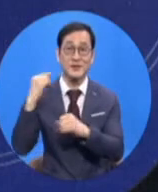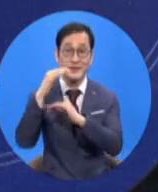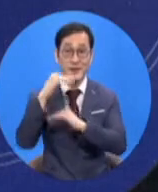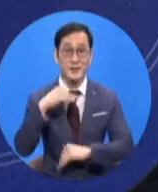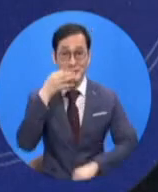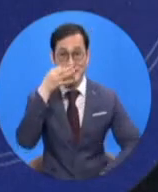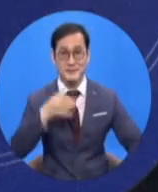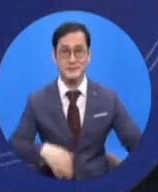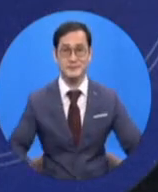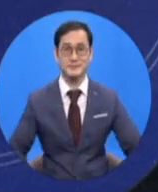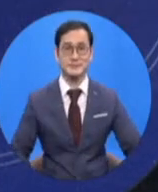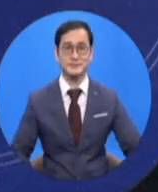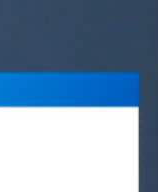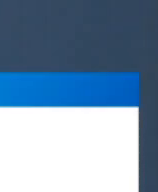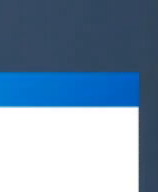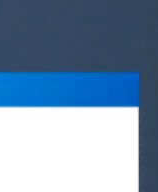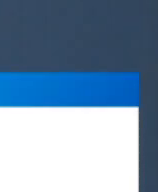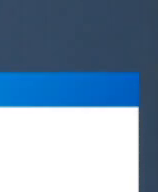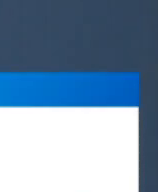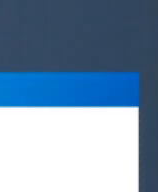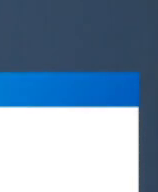잠시 확인해 보시죠